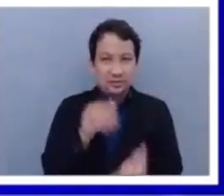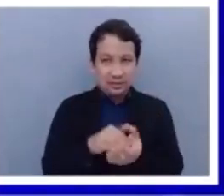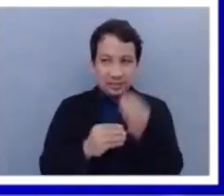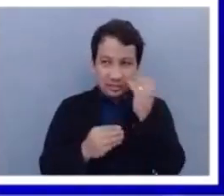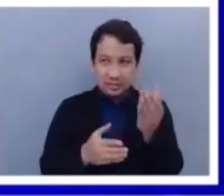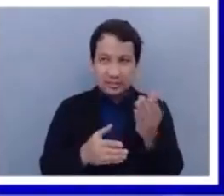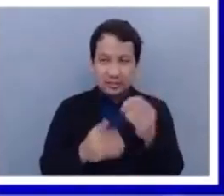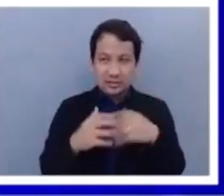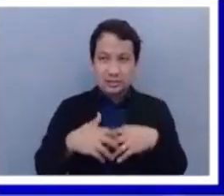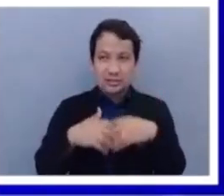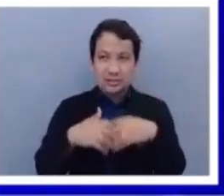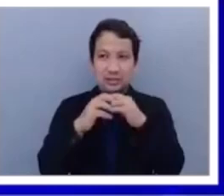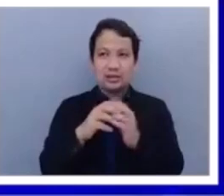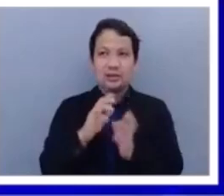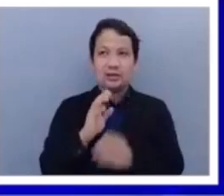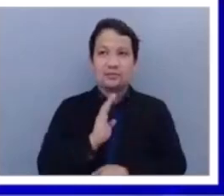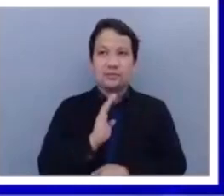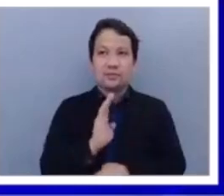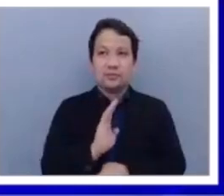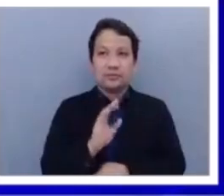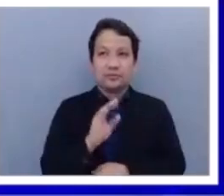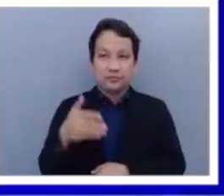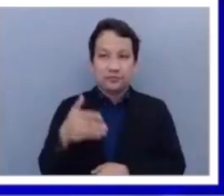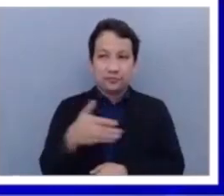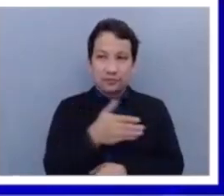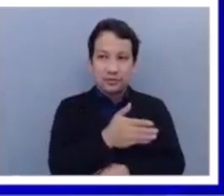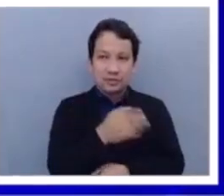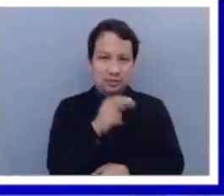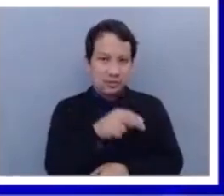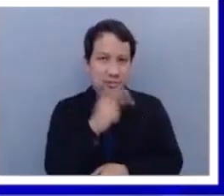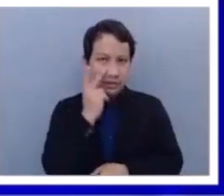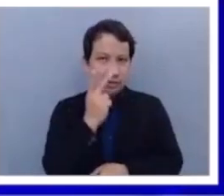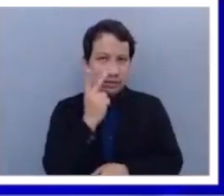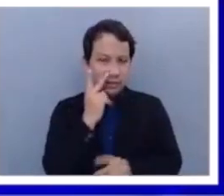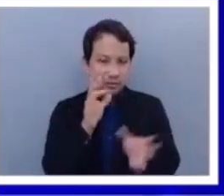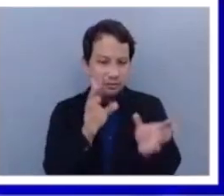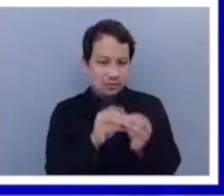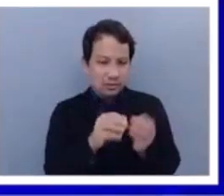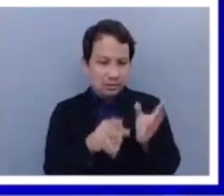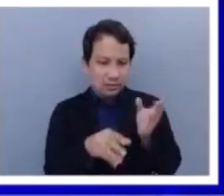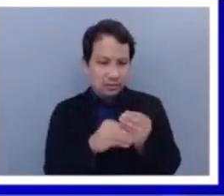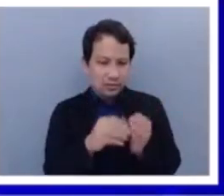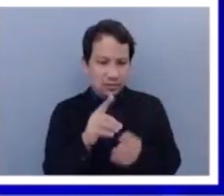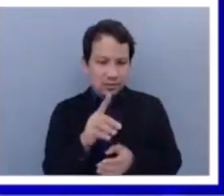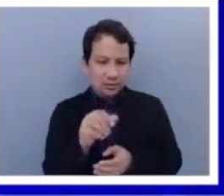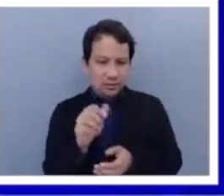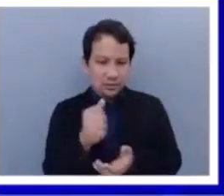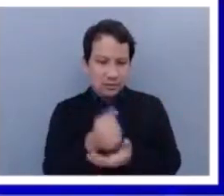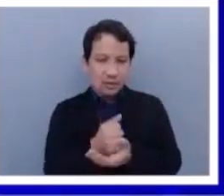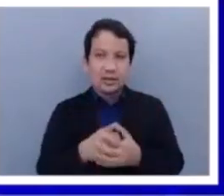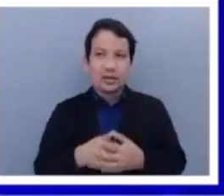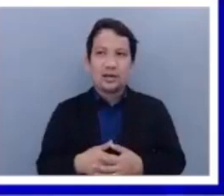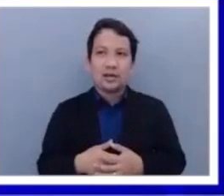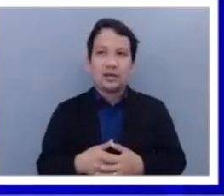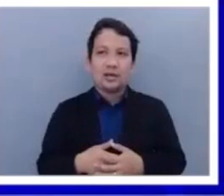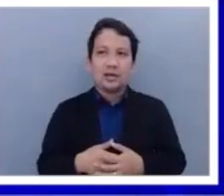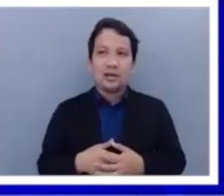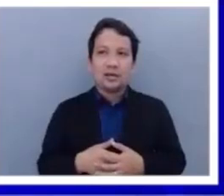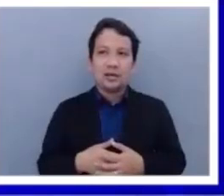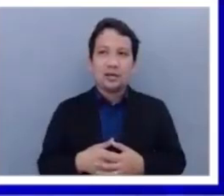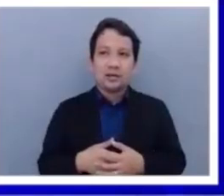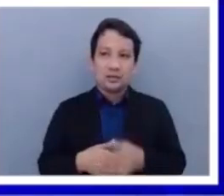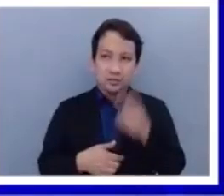completion. Nakikita ng ano, no, sa datos sa mga initial na observation